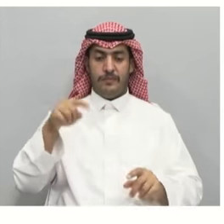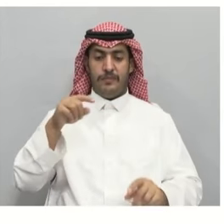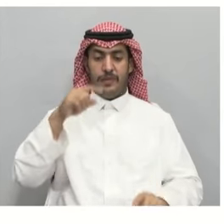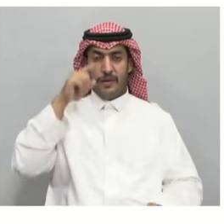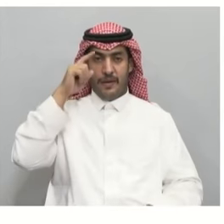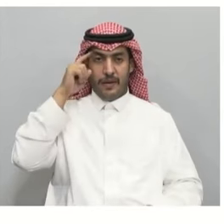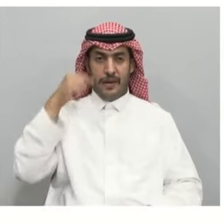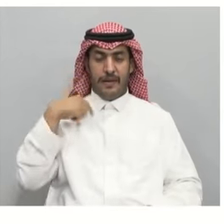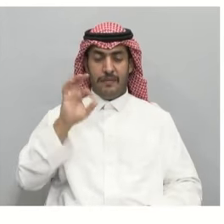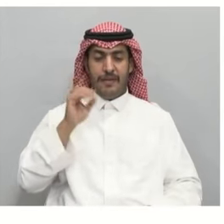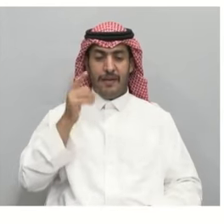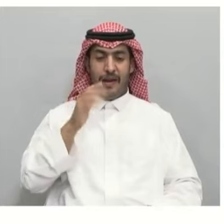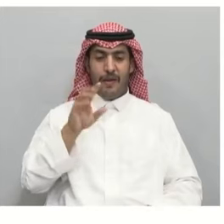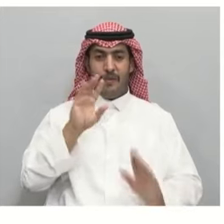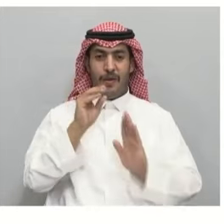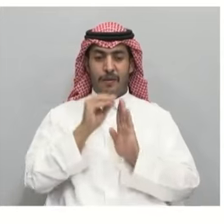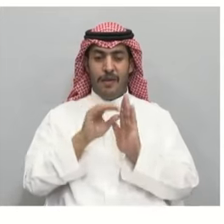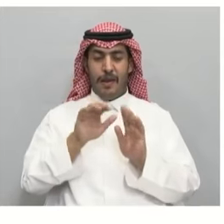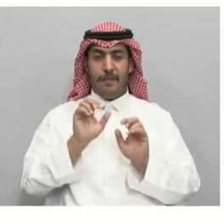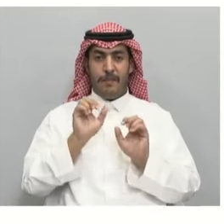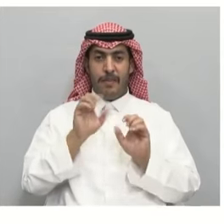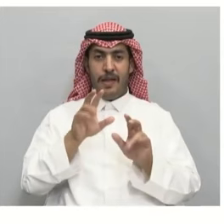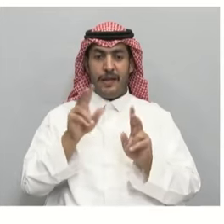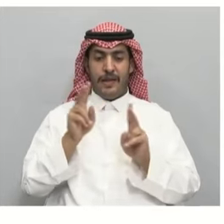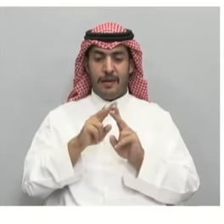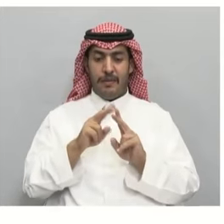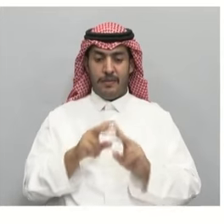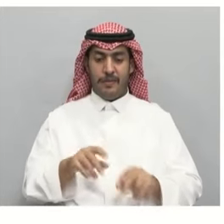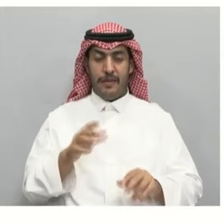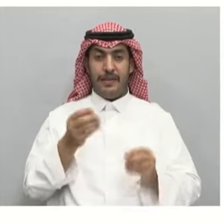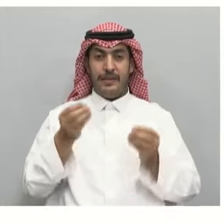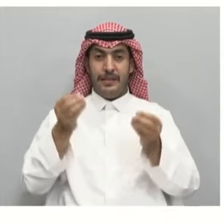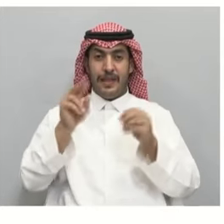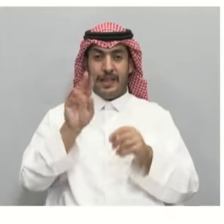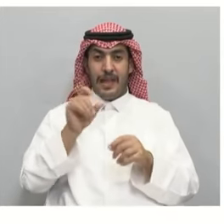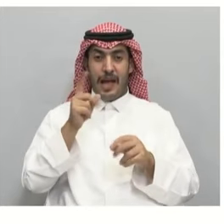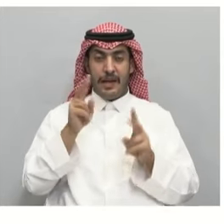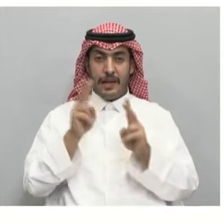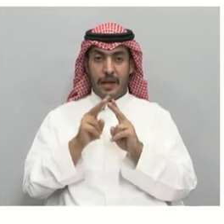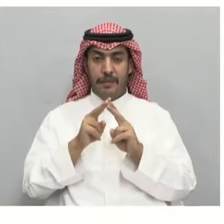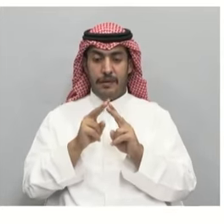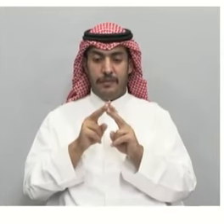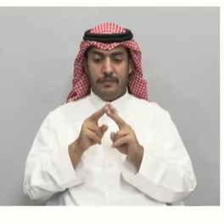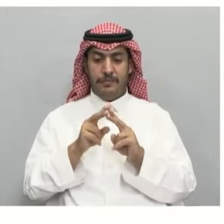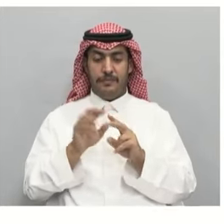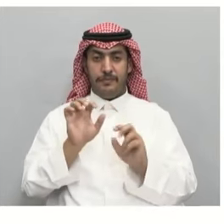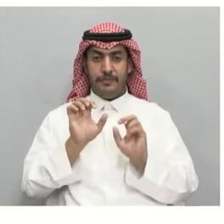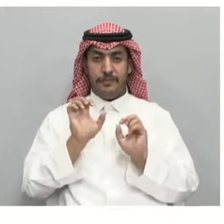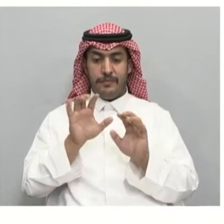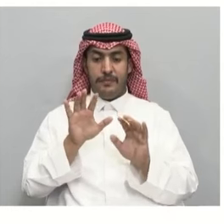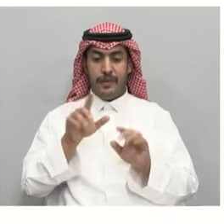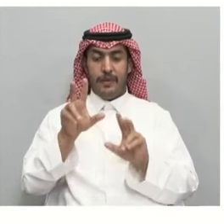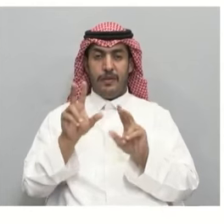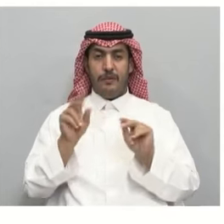رجعنا وفكرنا في نموذج المضخه الكهربائيه كميه التيار الكهربائي او كميه الالكترونات